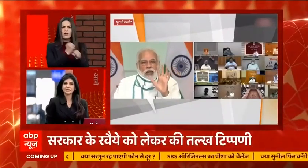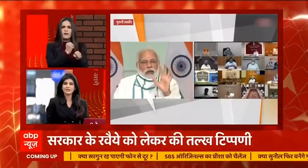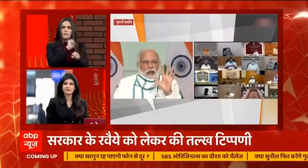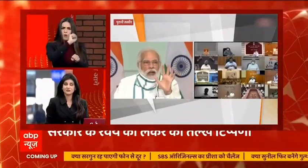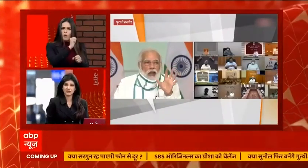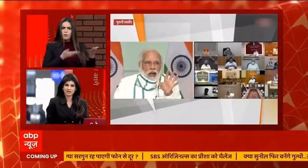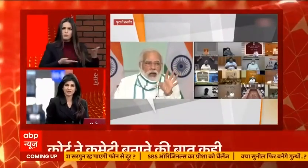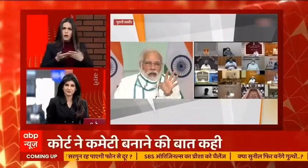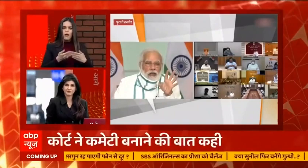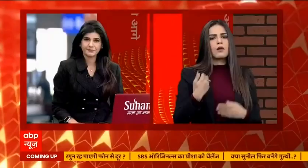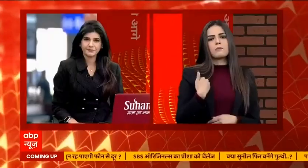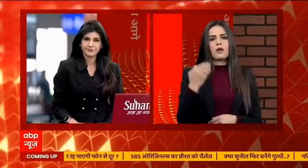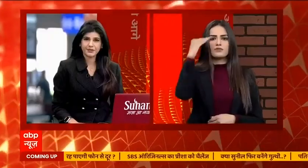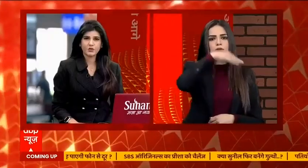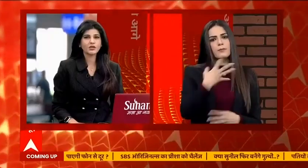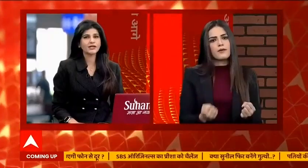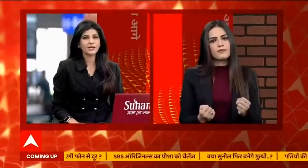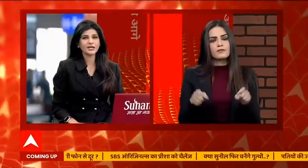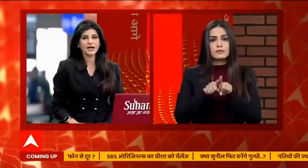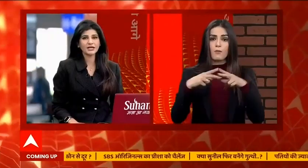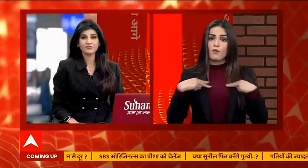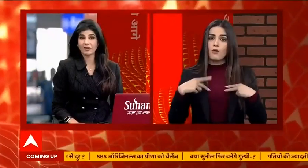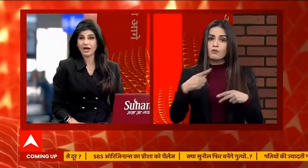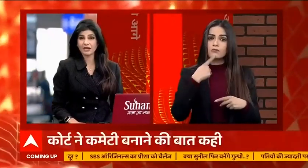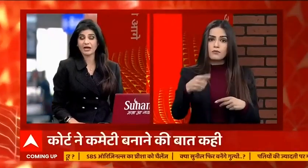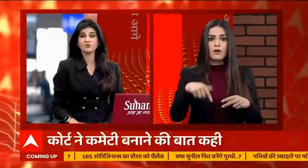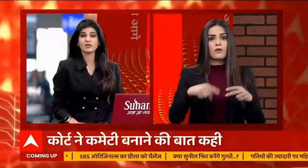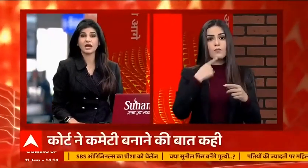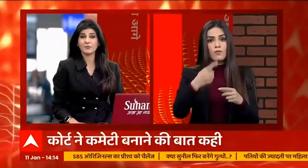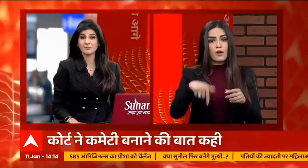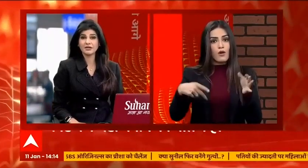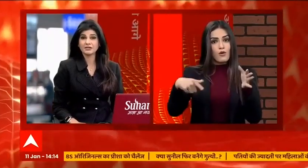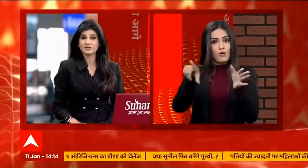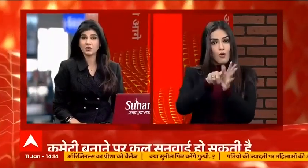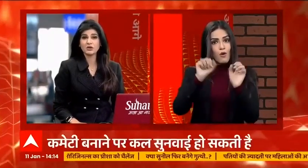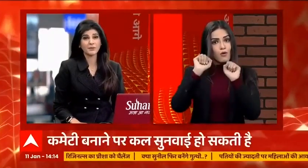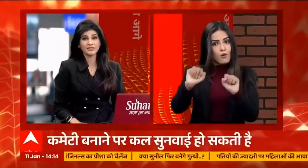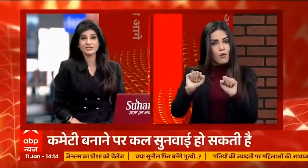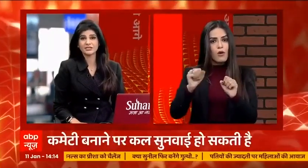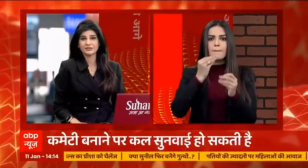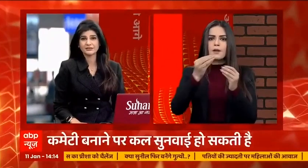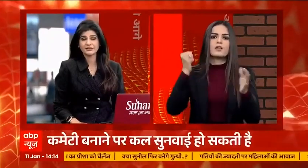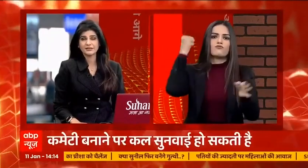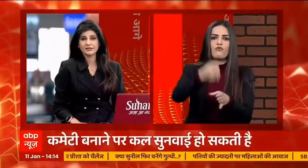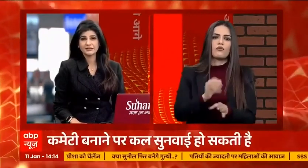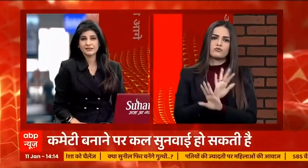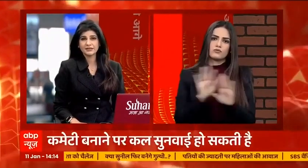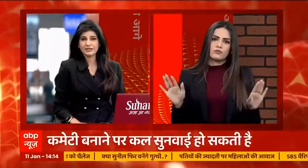के तरीके से वो निराश है। कोर्ट ने यह भी कहा कि फिलहाल कानून के अमल पर जोर मत